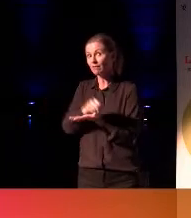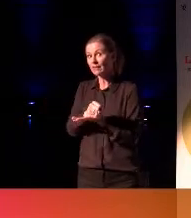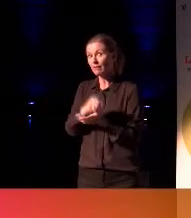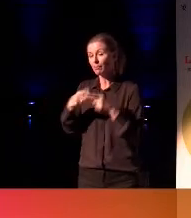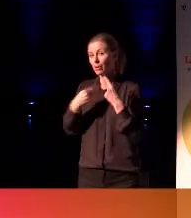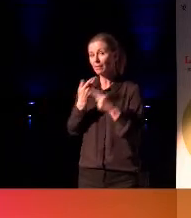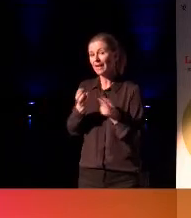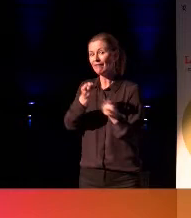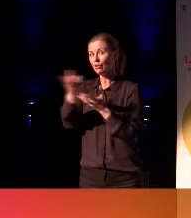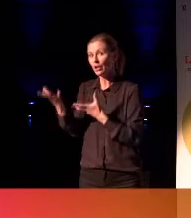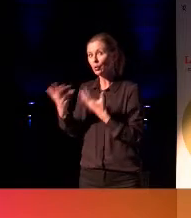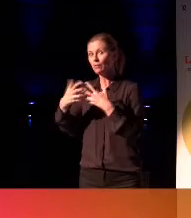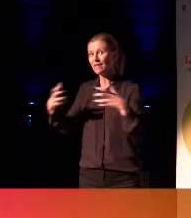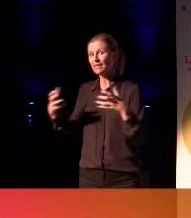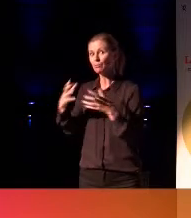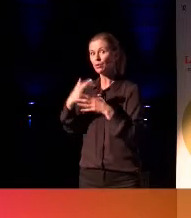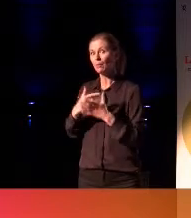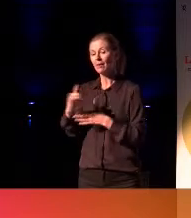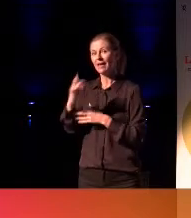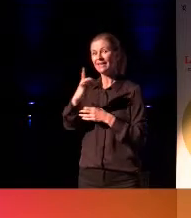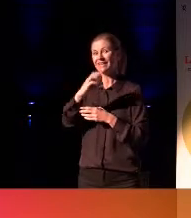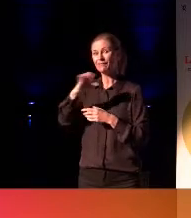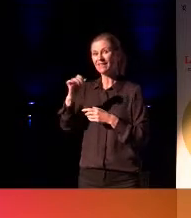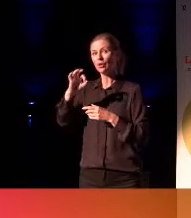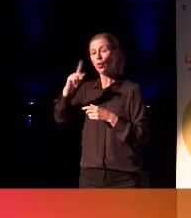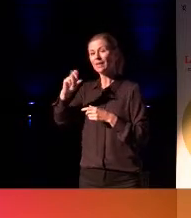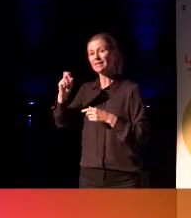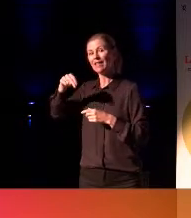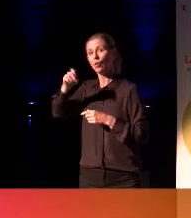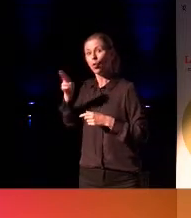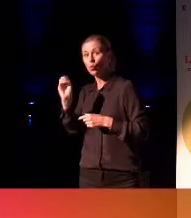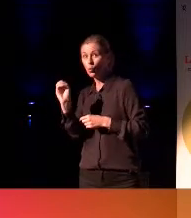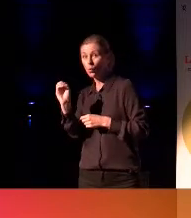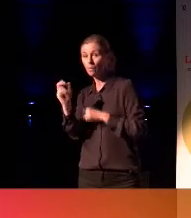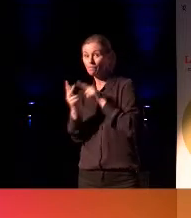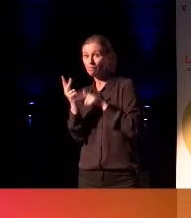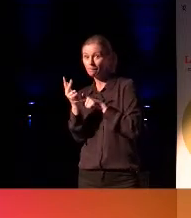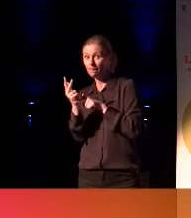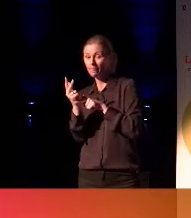med leverandørutviklingsprogrammet til Difi og KS og NHO.